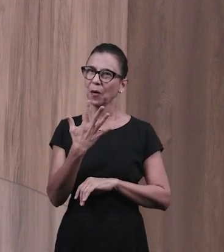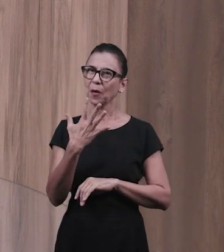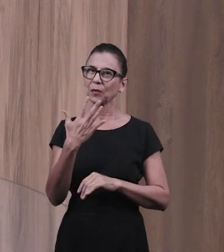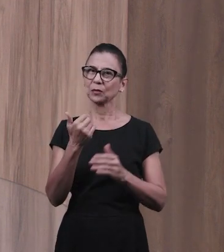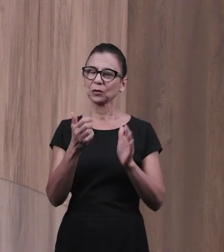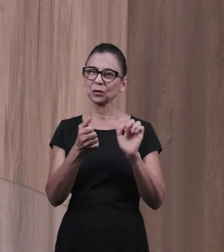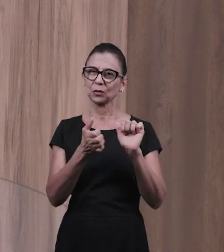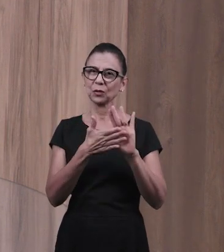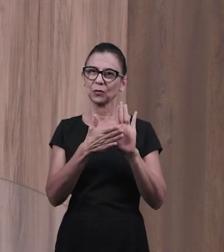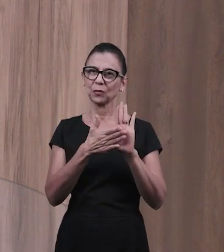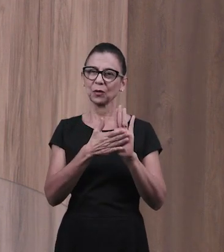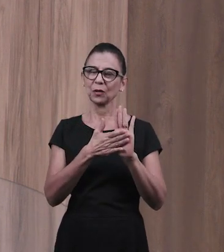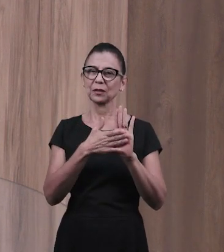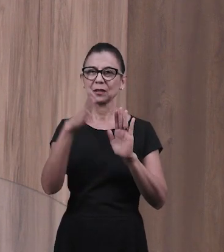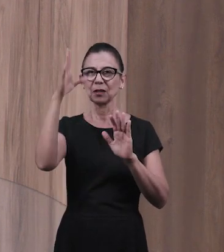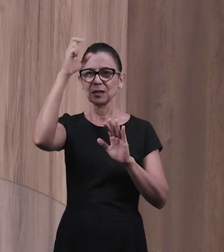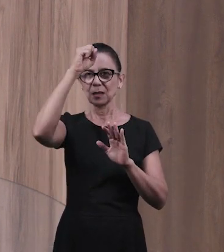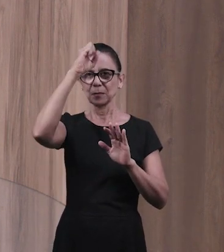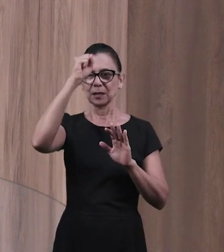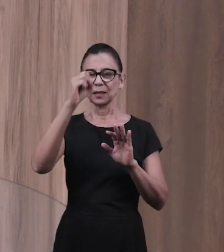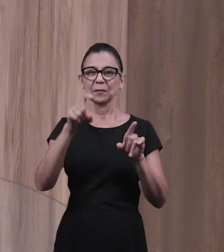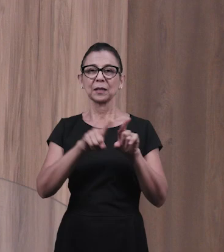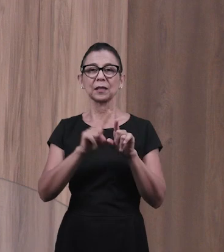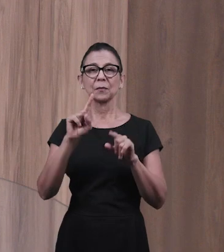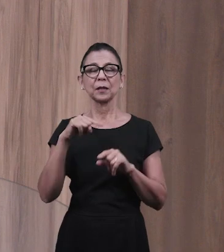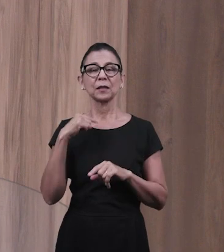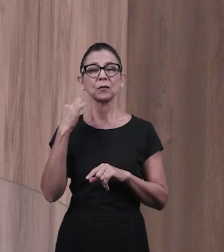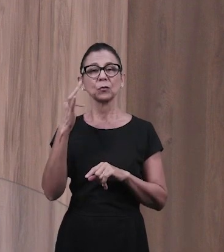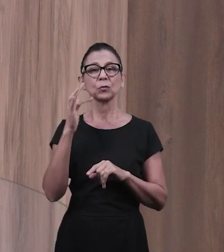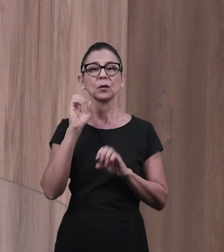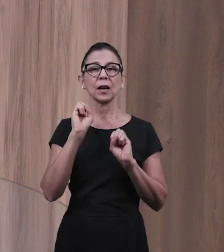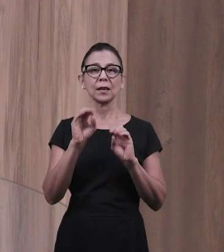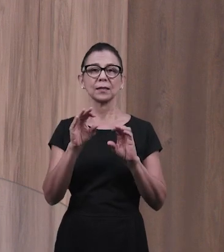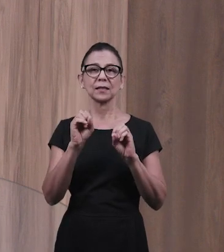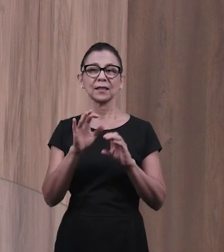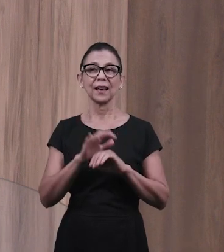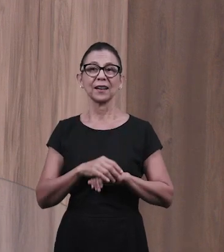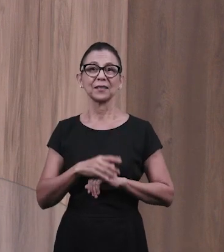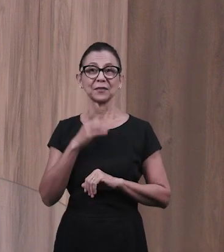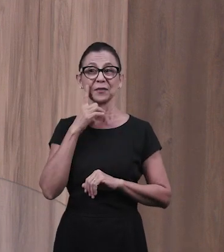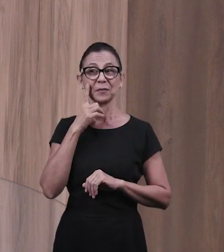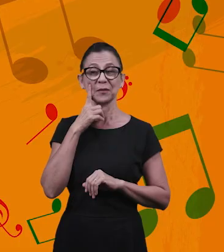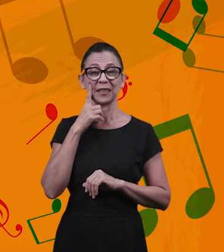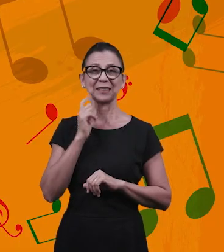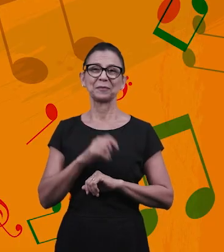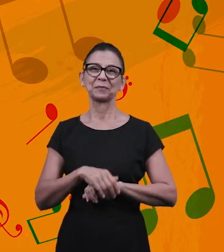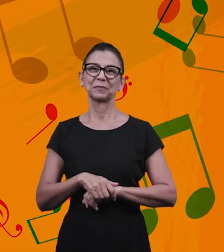déjà enseignées. Gloire à Dieu. Donc, nous allons voir le moment si attendu.